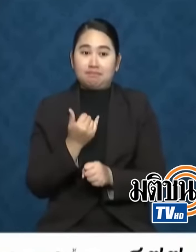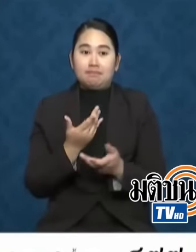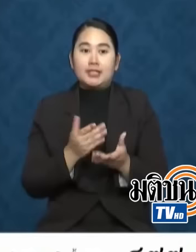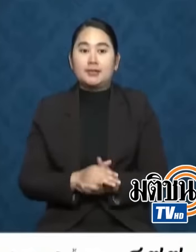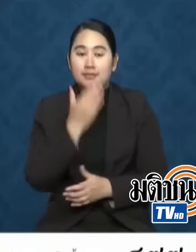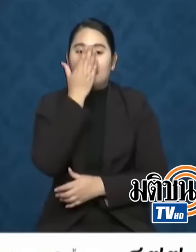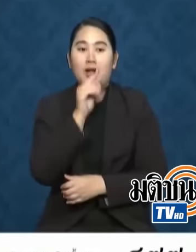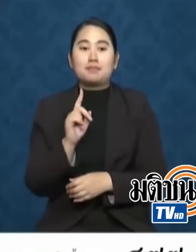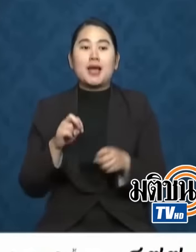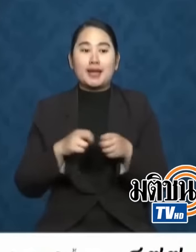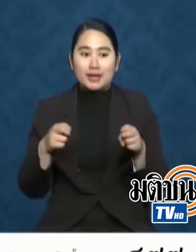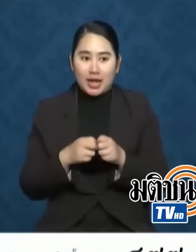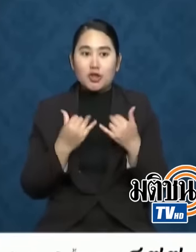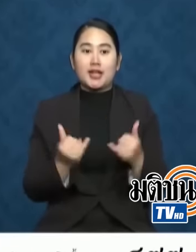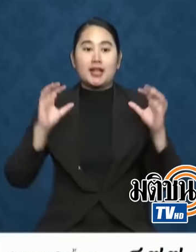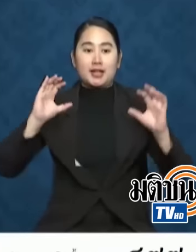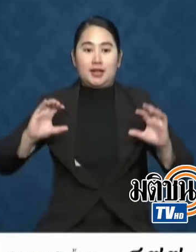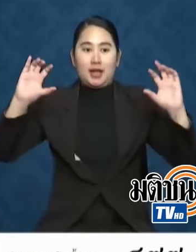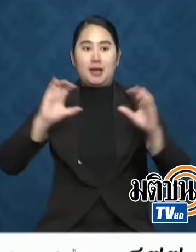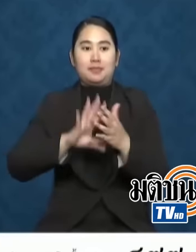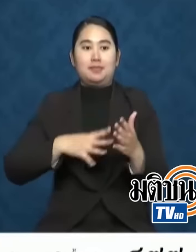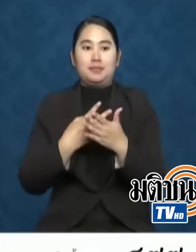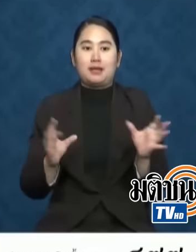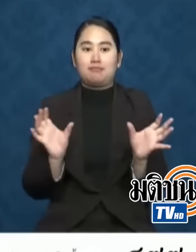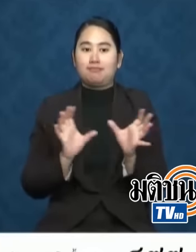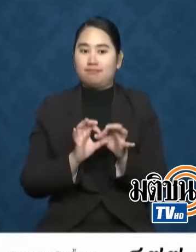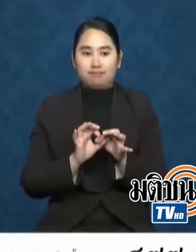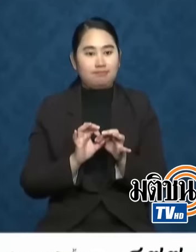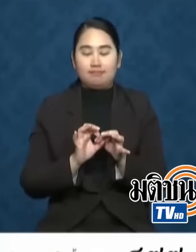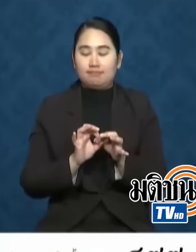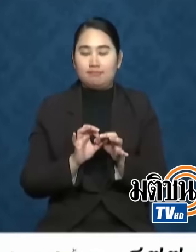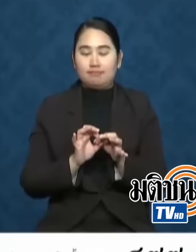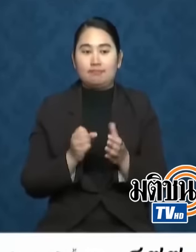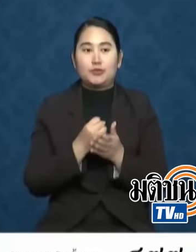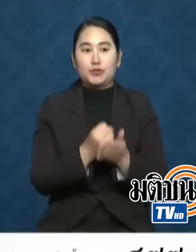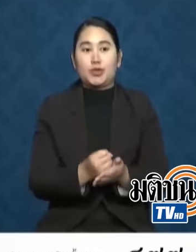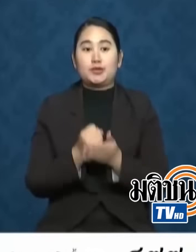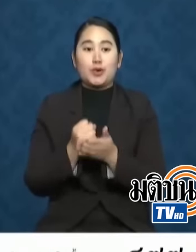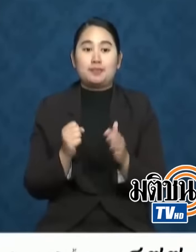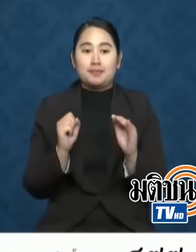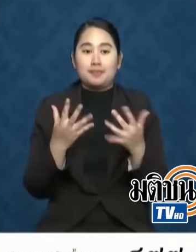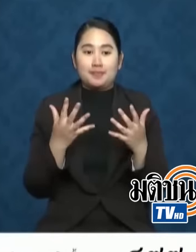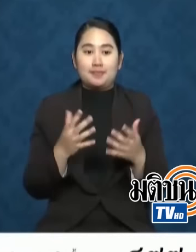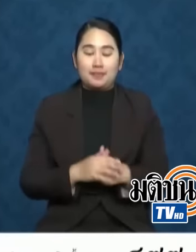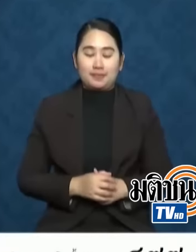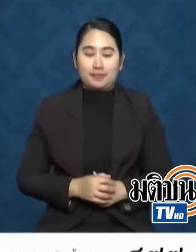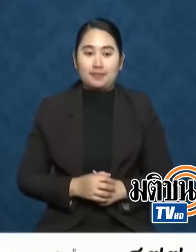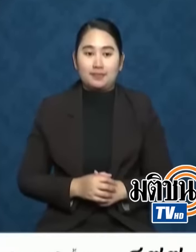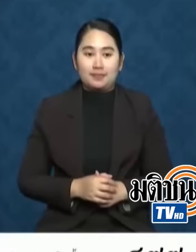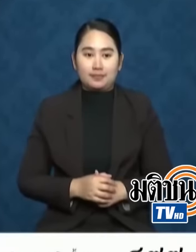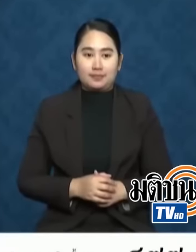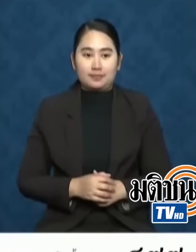เพราะมาถึงจนวันนี้รัฐก็ยังไม่มีมาตรการใดๆที่เกี่ยวข้องกับเรื่องการนําเข้าสินค้าทางการเกษตรที่มีที่มาจากการเผาให้กับประเทศไท